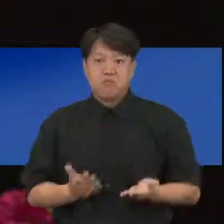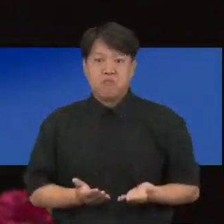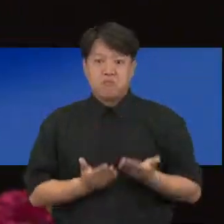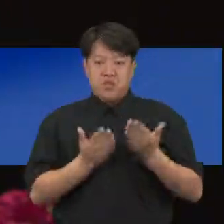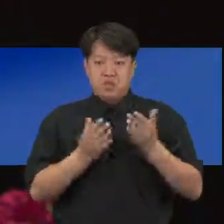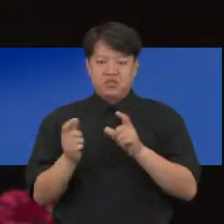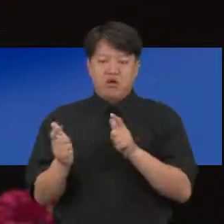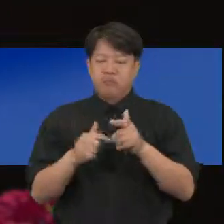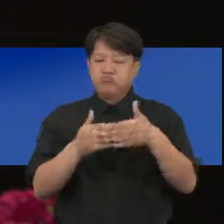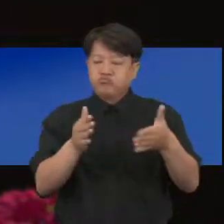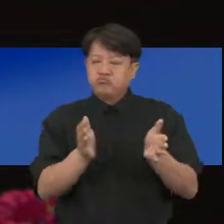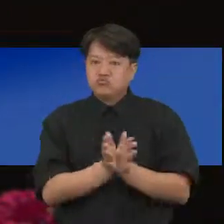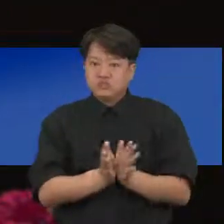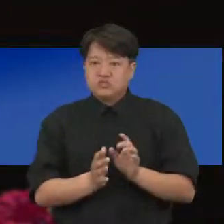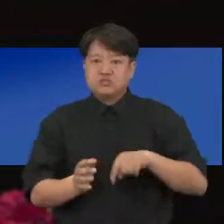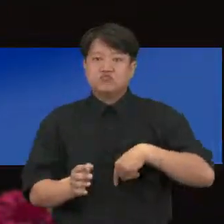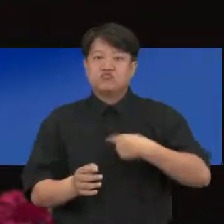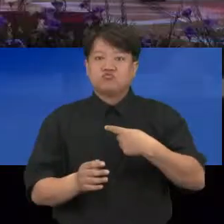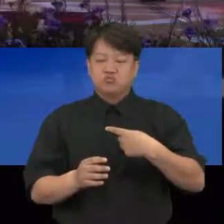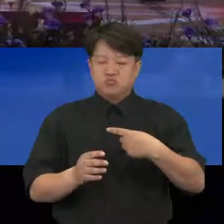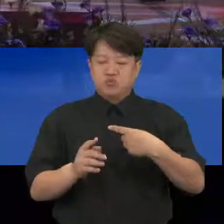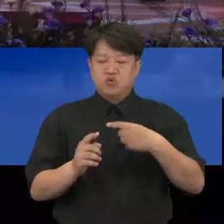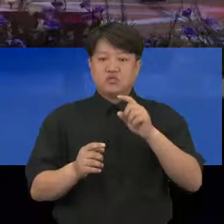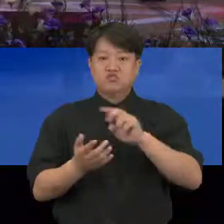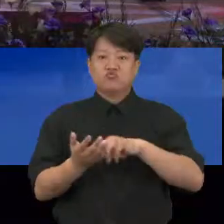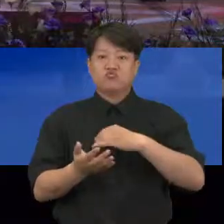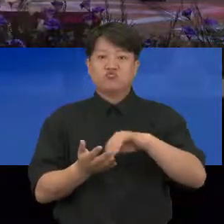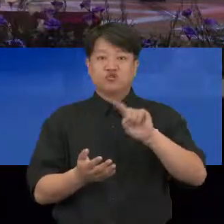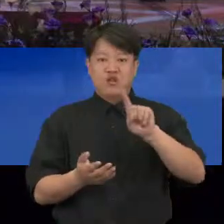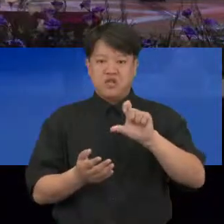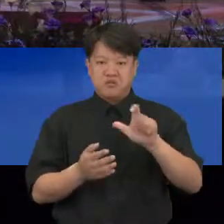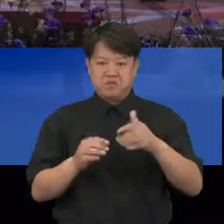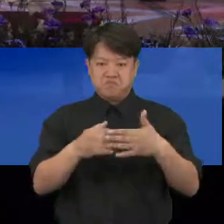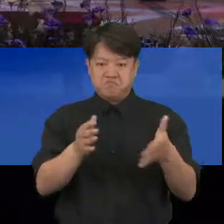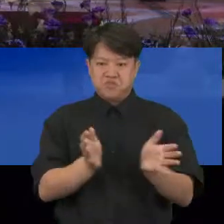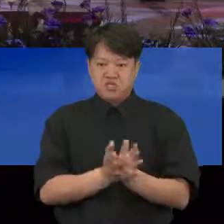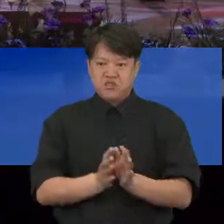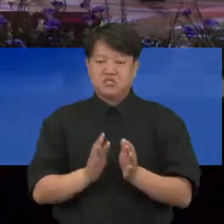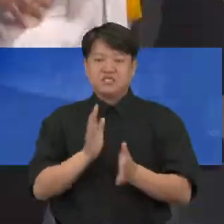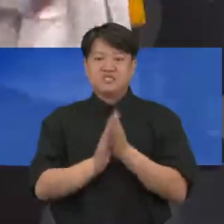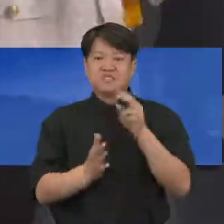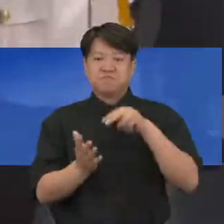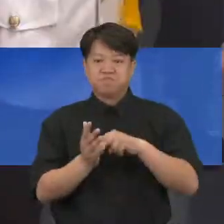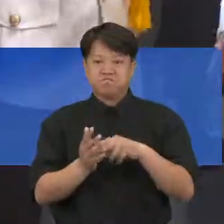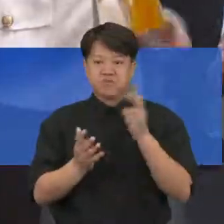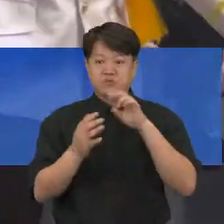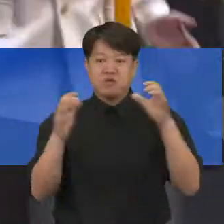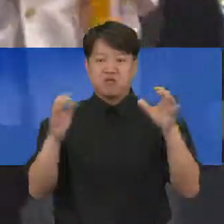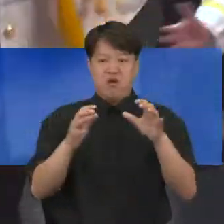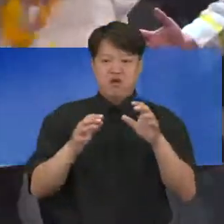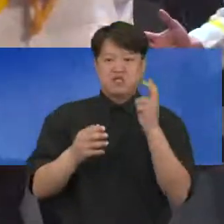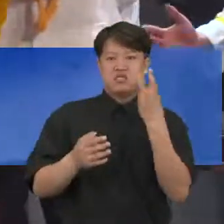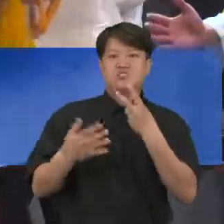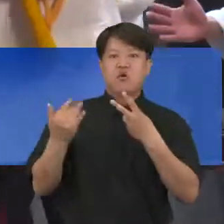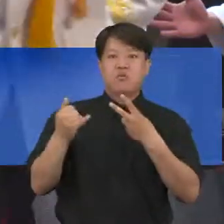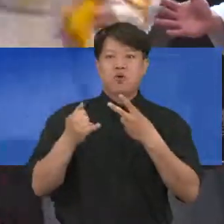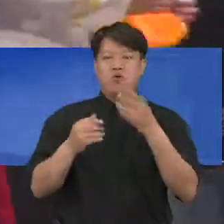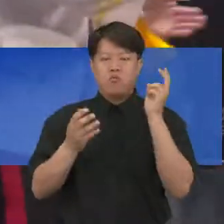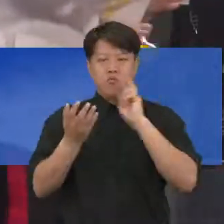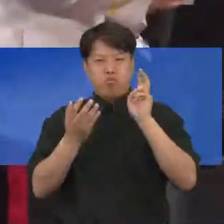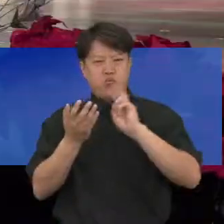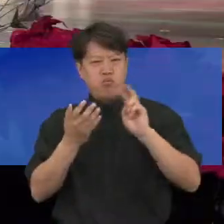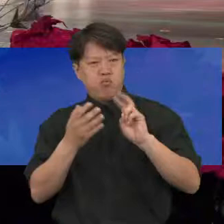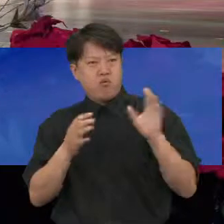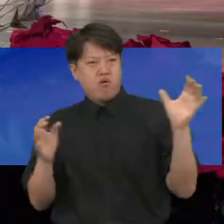등 자발적으로 구성된 15개의 합창단과 시민합창단 2,000명이 아름다운 화음을 선사하며 포항의